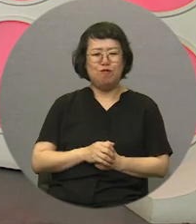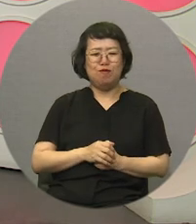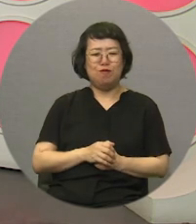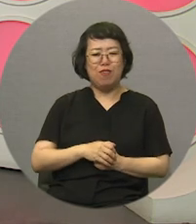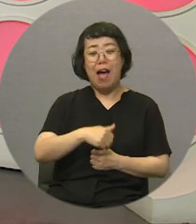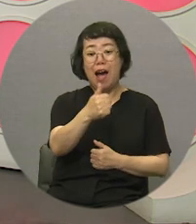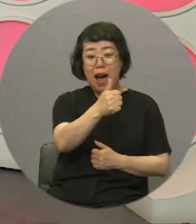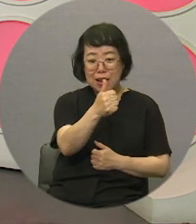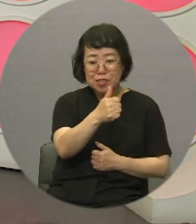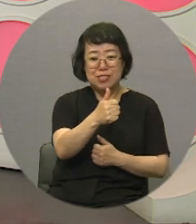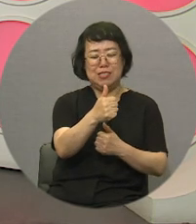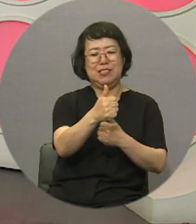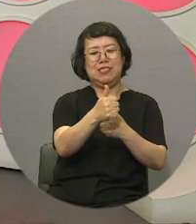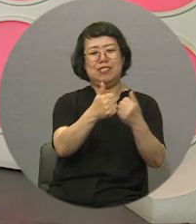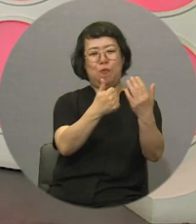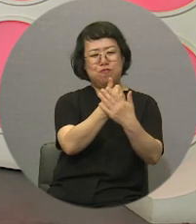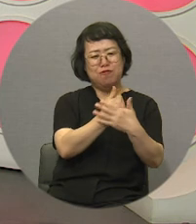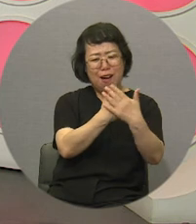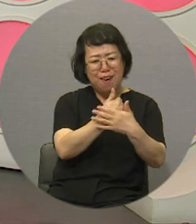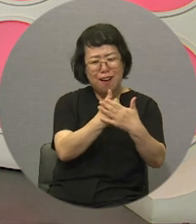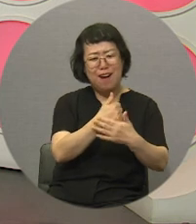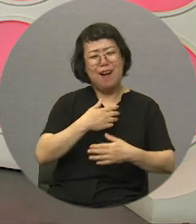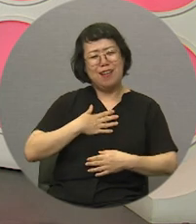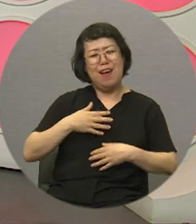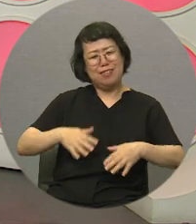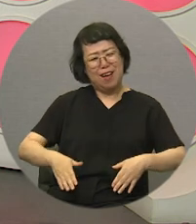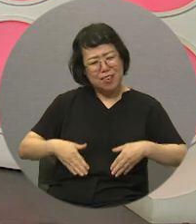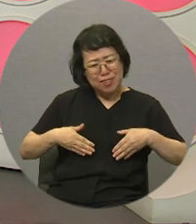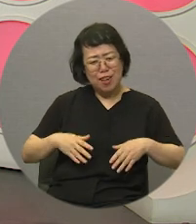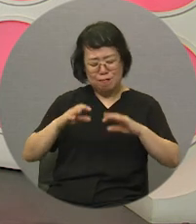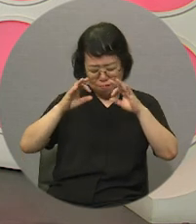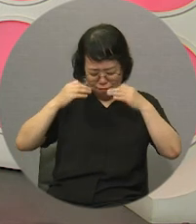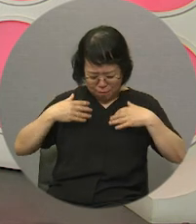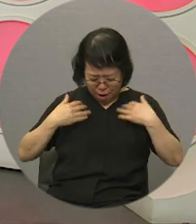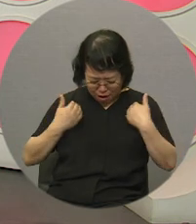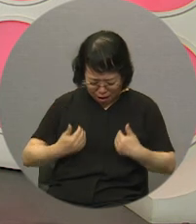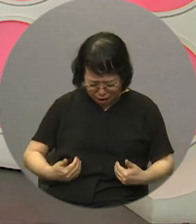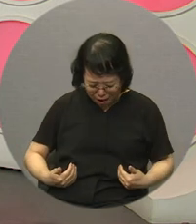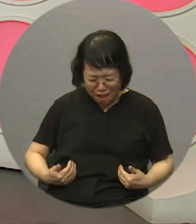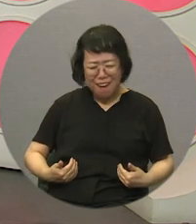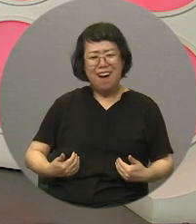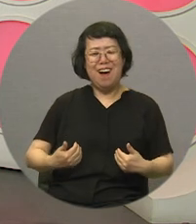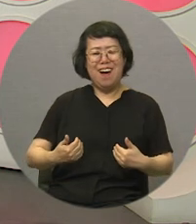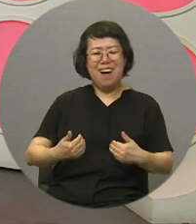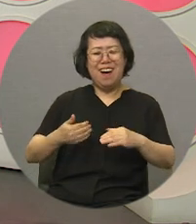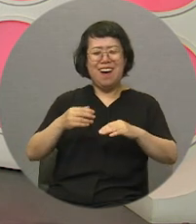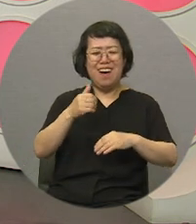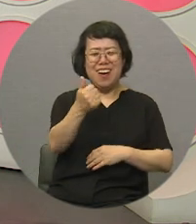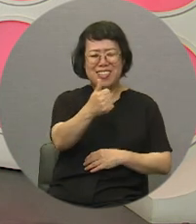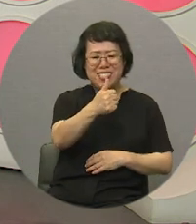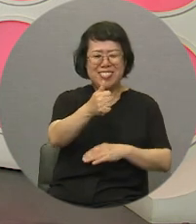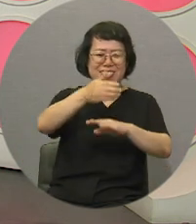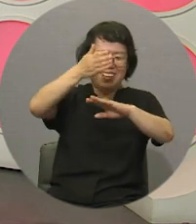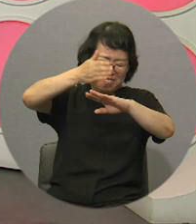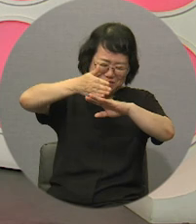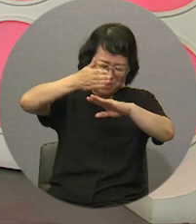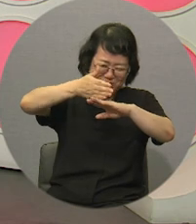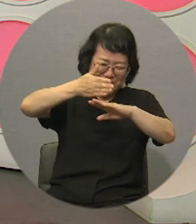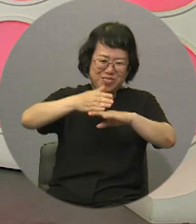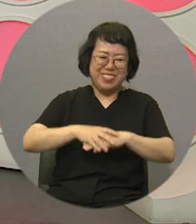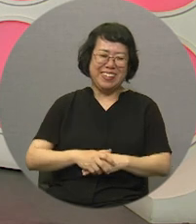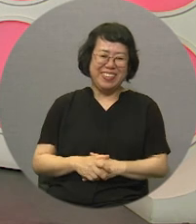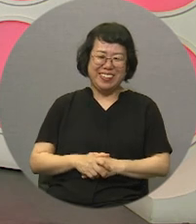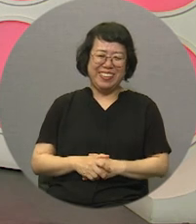있었고 그때 느꼈던 감정들이 지금의 저를 만들었다고 생각합니다. 라는 오늘의 감동 사연이네요.